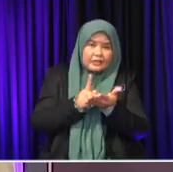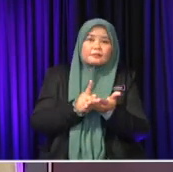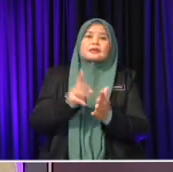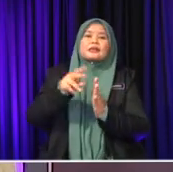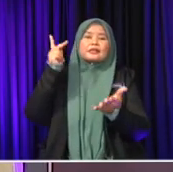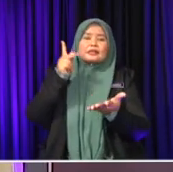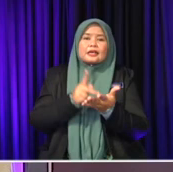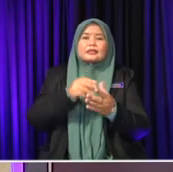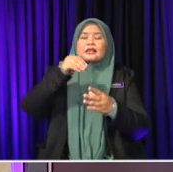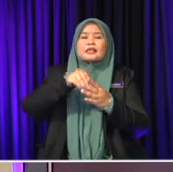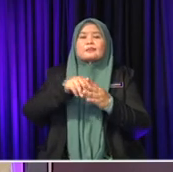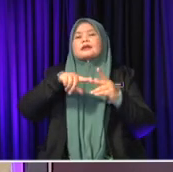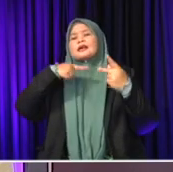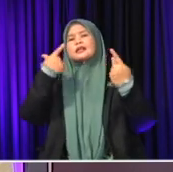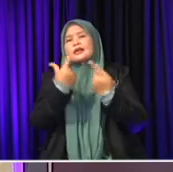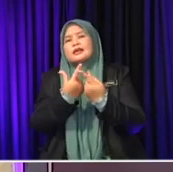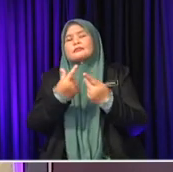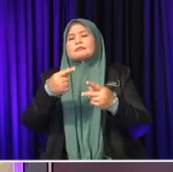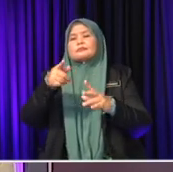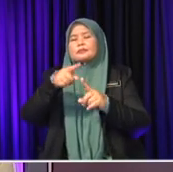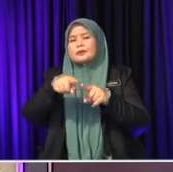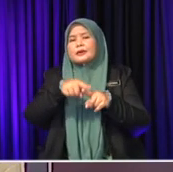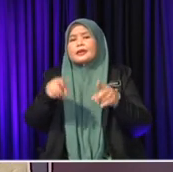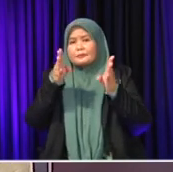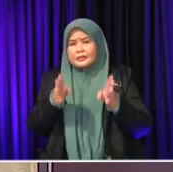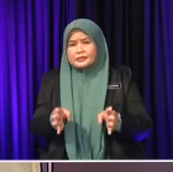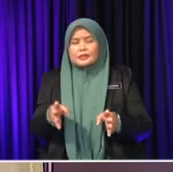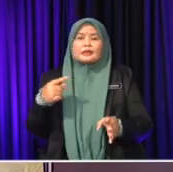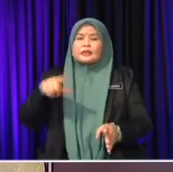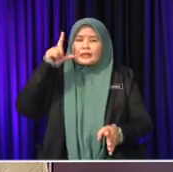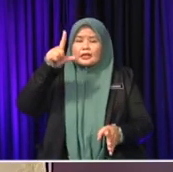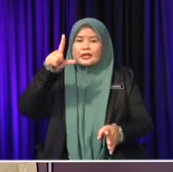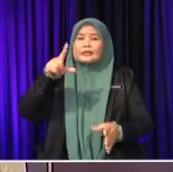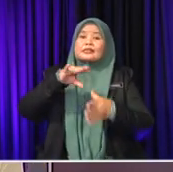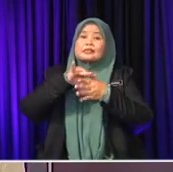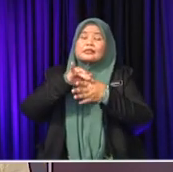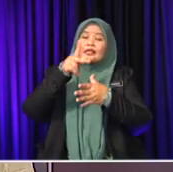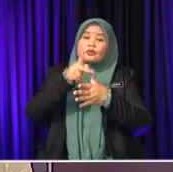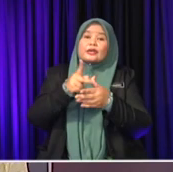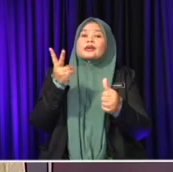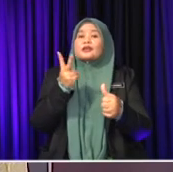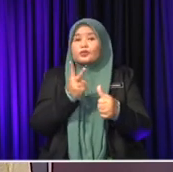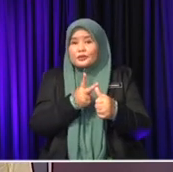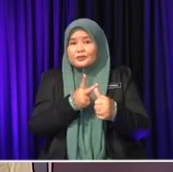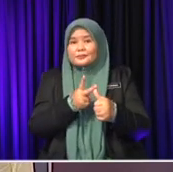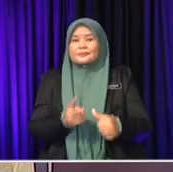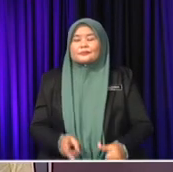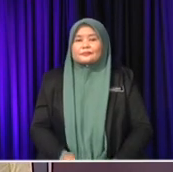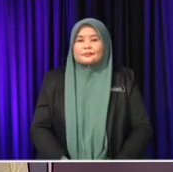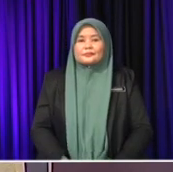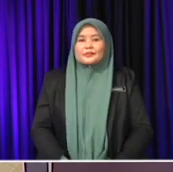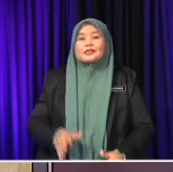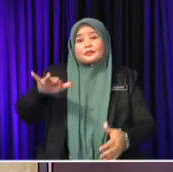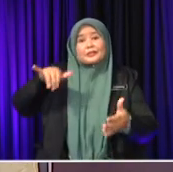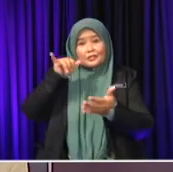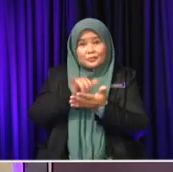dalam kalangan berbagai bangsa Coba kita lihat isi kandungan yang kedua Oke